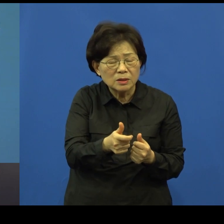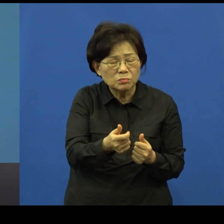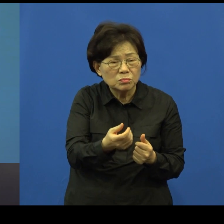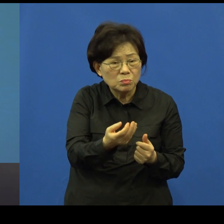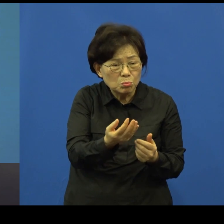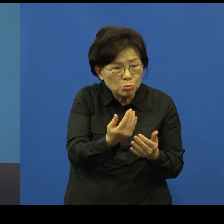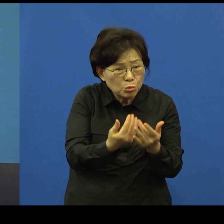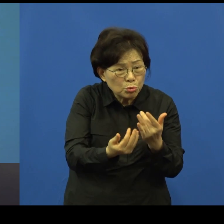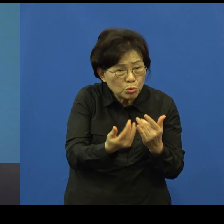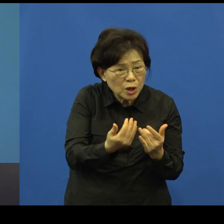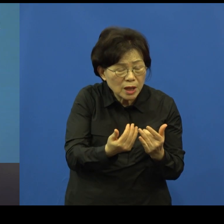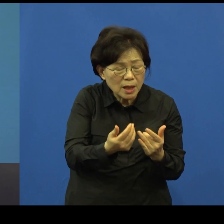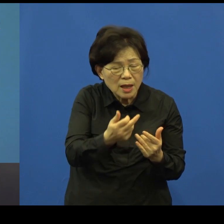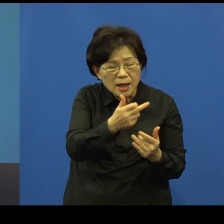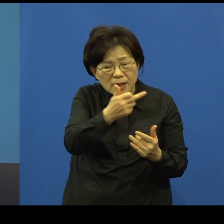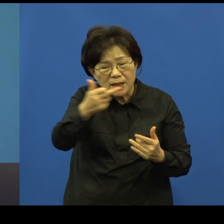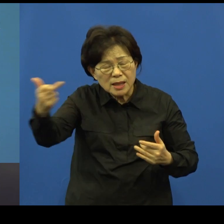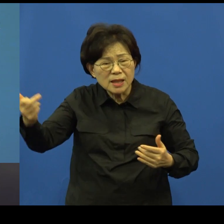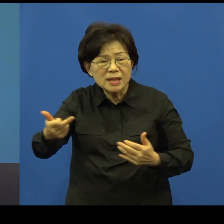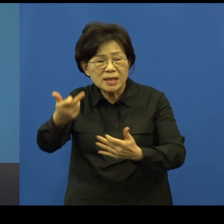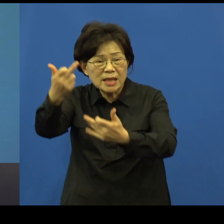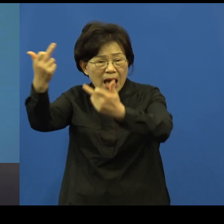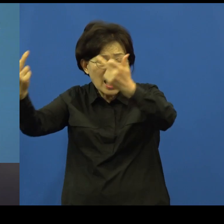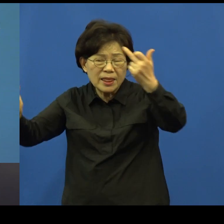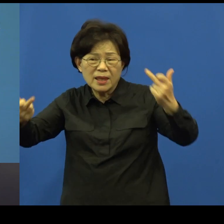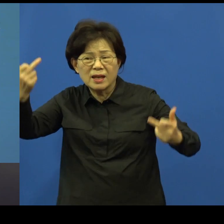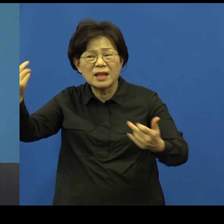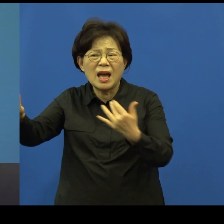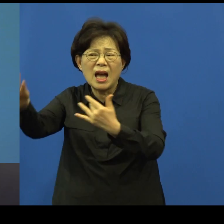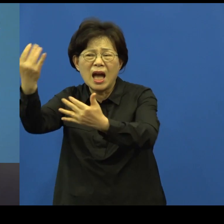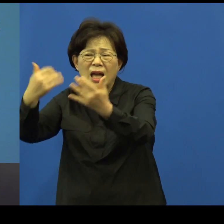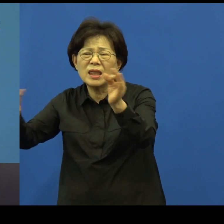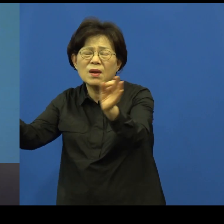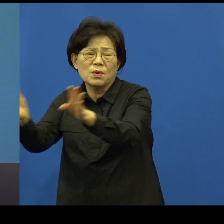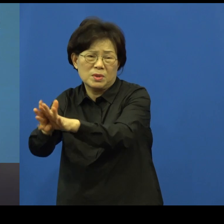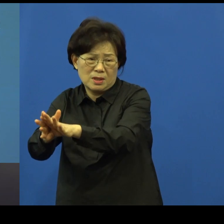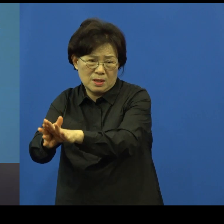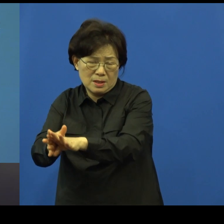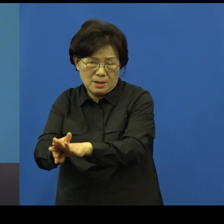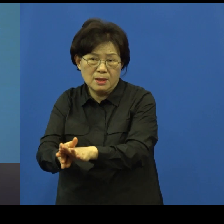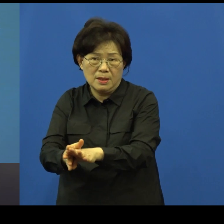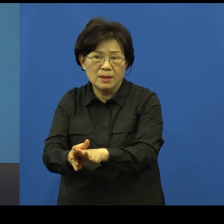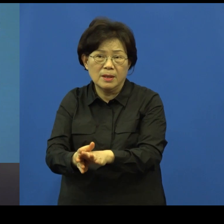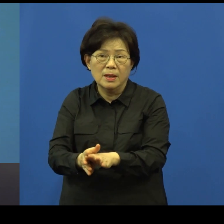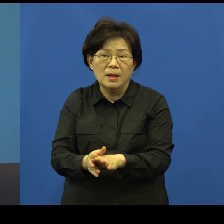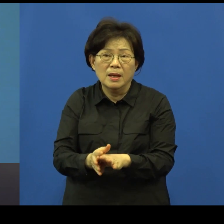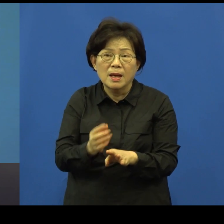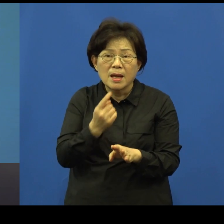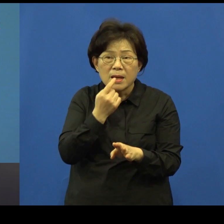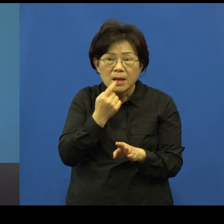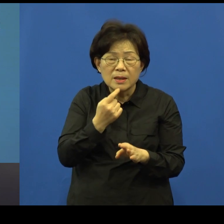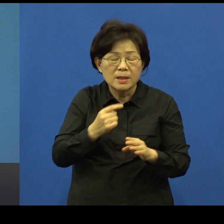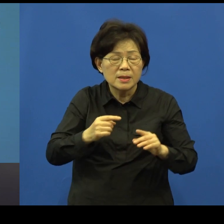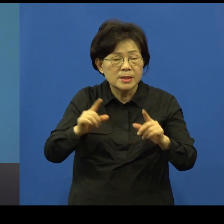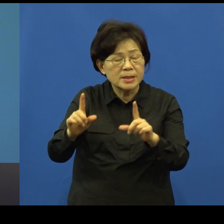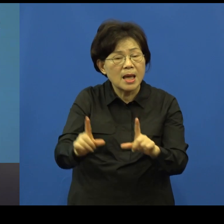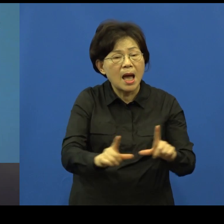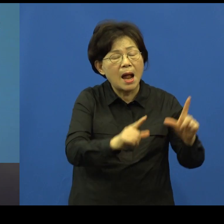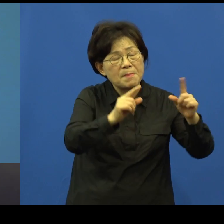태워. 혀는 곧 불이요 불의의 세계라. 혀는 우리의 지체 중에서 온몸을 더럽히고 삶의 수레바퀴를